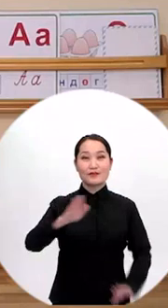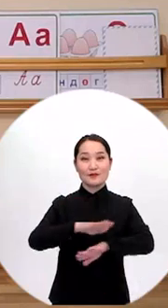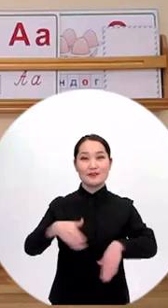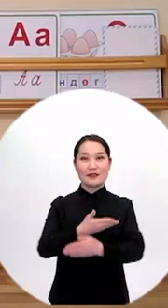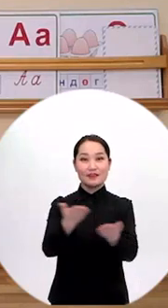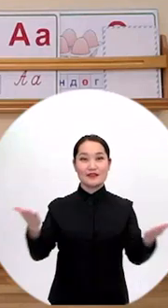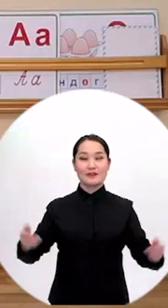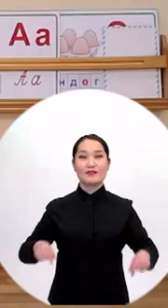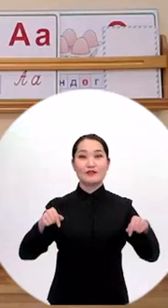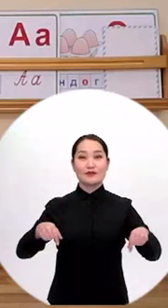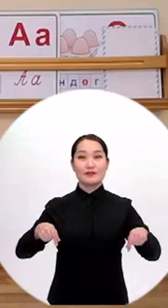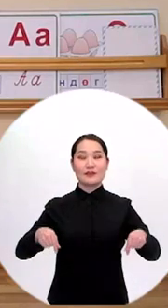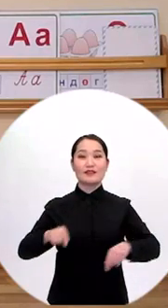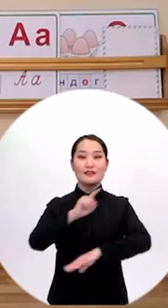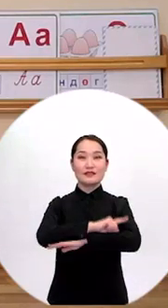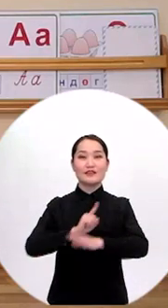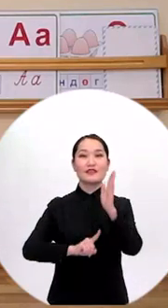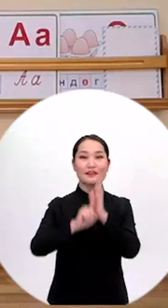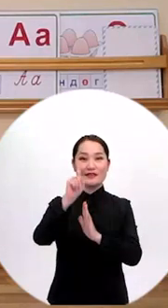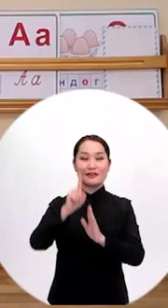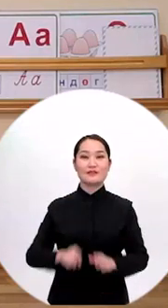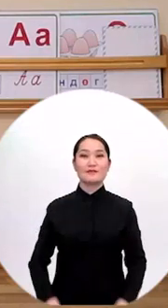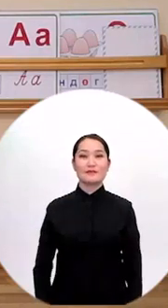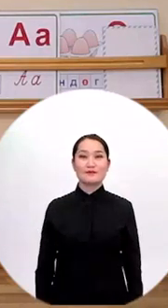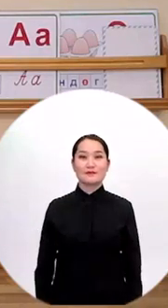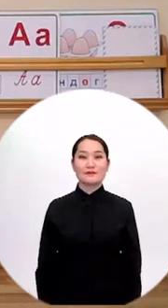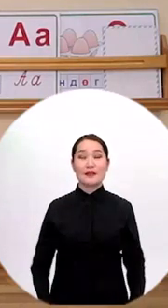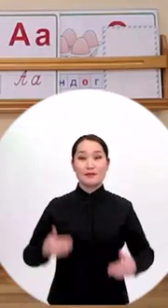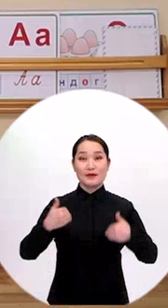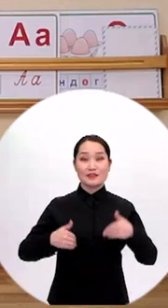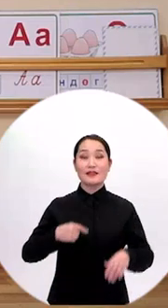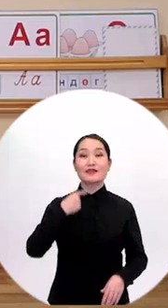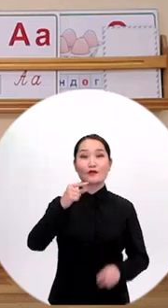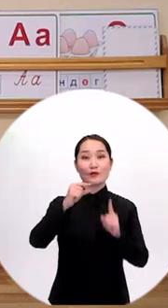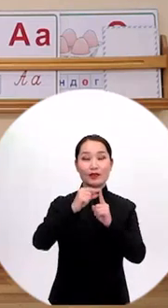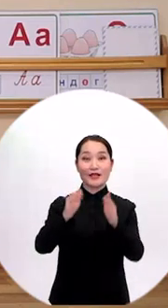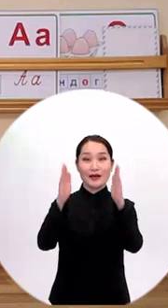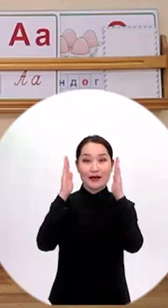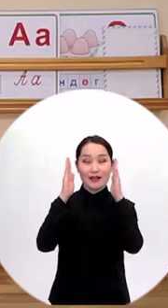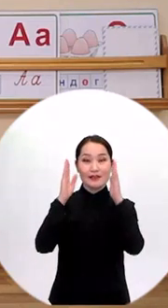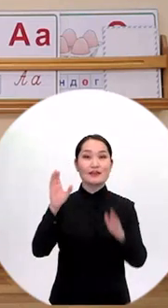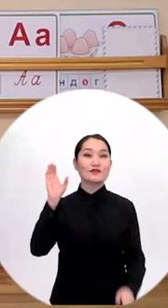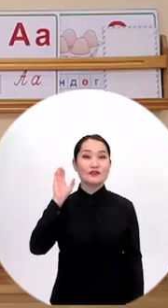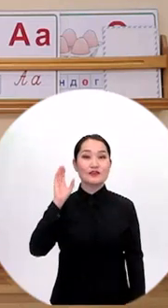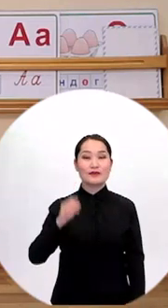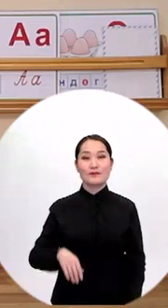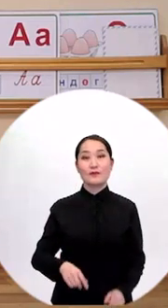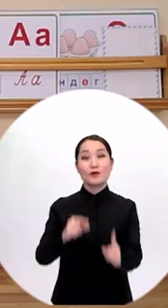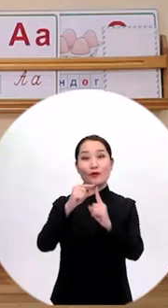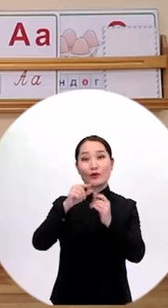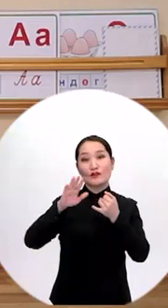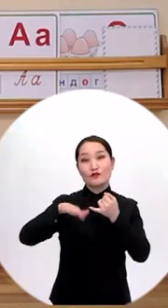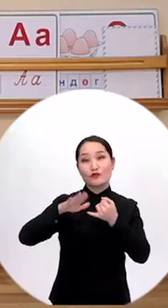Сайн байцгаана уу хүүхдүүд ээ. Өнөөдрийн хичээлээ эхлэе. Багшийнхаа хэлэх үгийг анхааралтай сонсоод үгийн